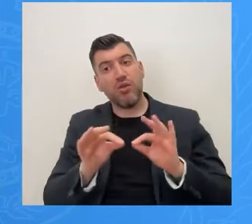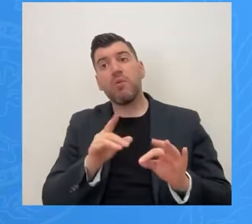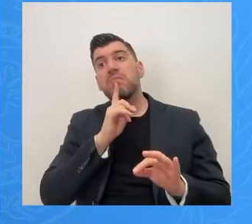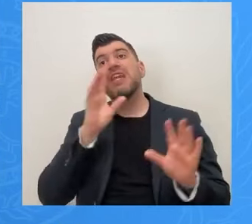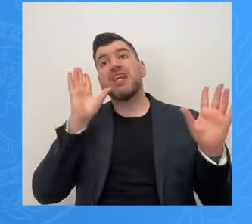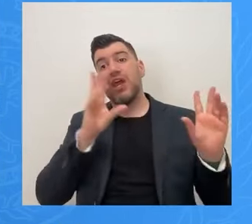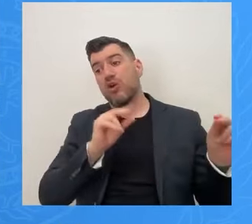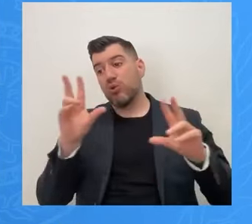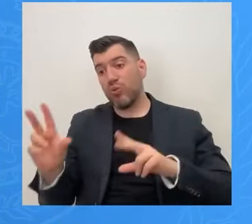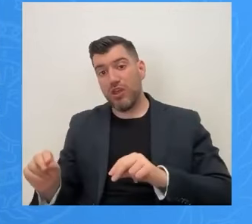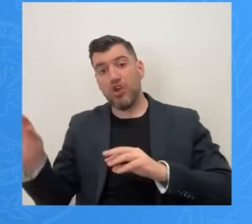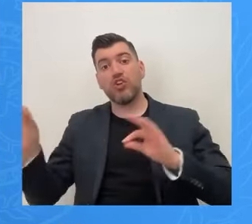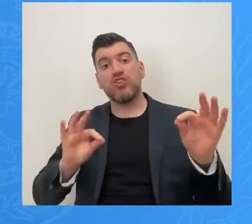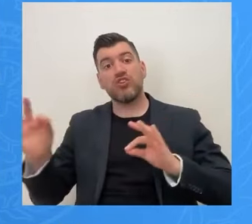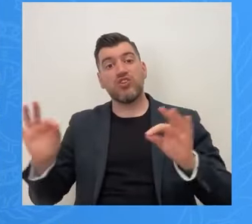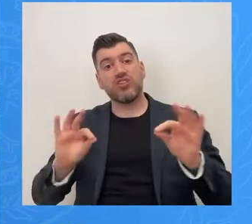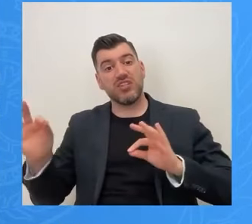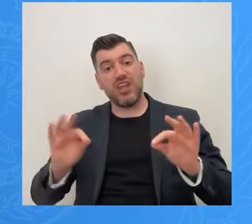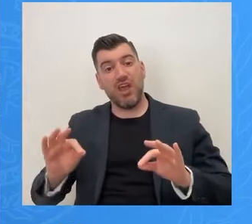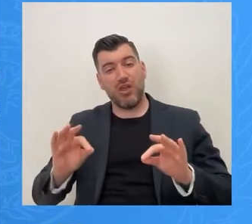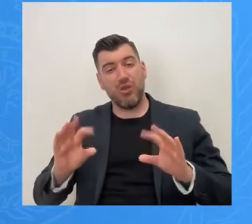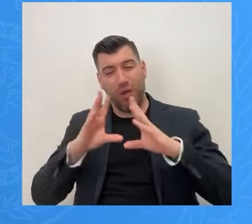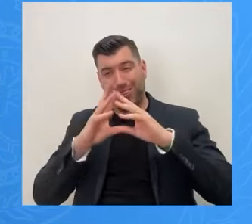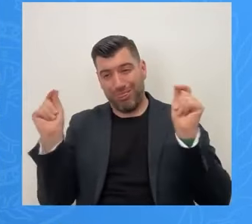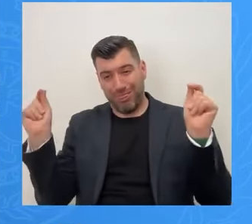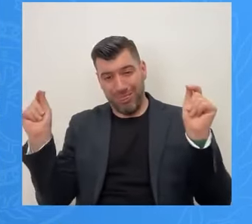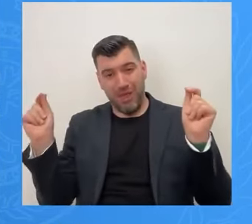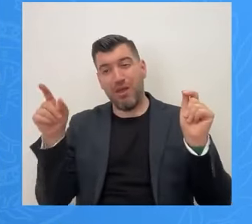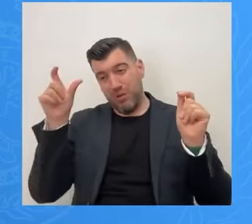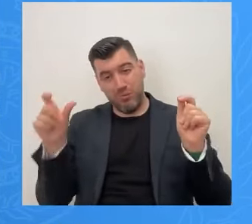το σχέδιο φάντασμα που είχε εμφανίσει η διοίκηση Μπακογιάννη κάποια στιγμή. Το οποίο έχει εξαφανιστεί από τότε.